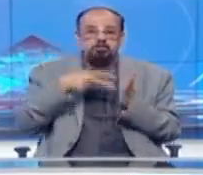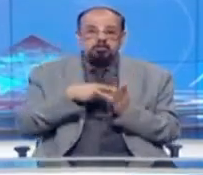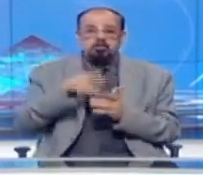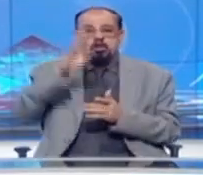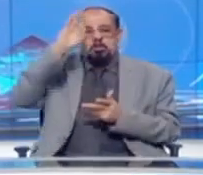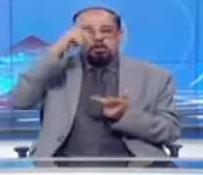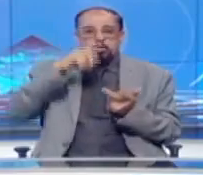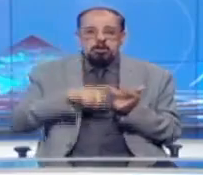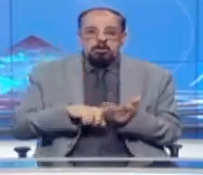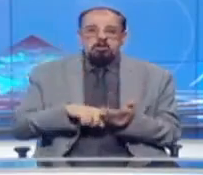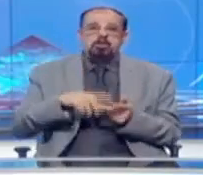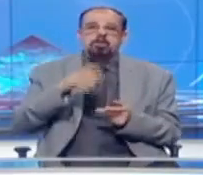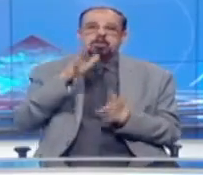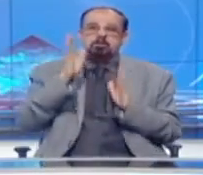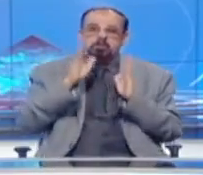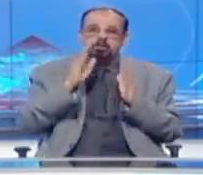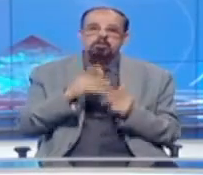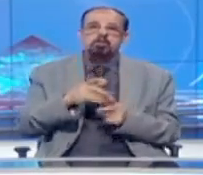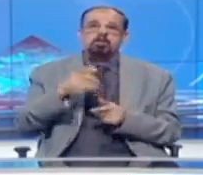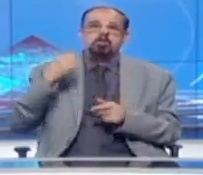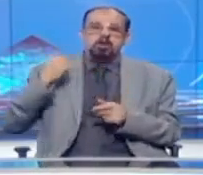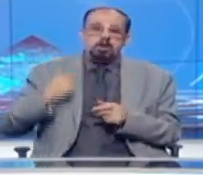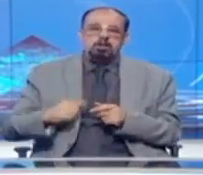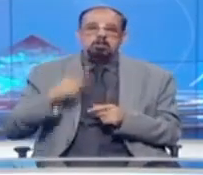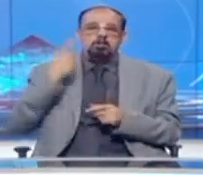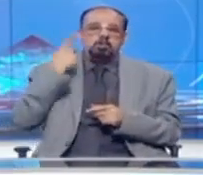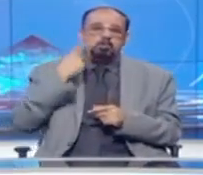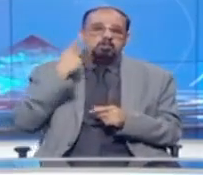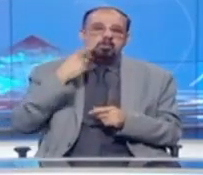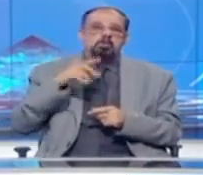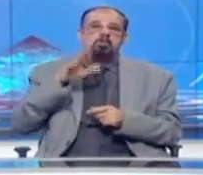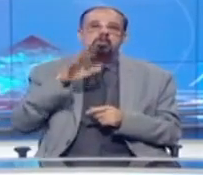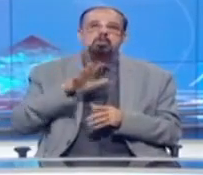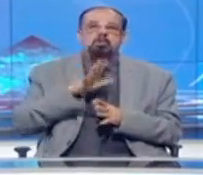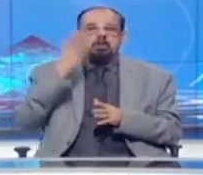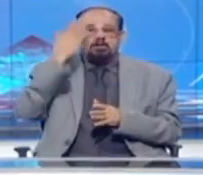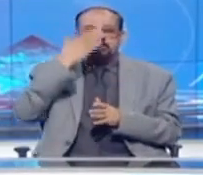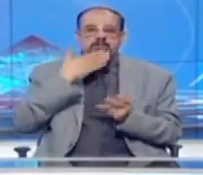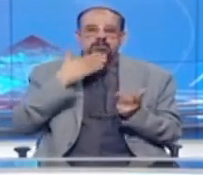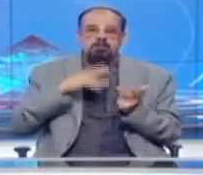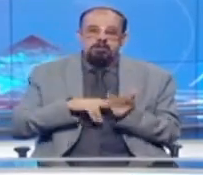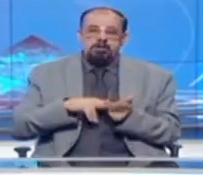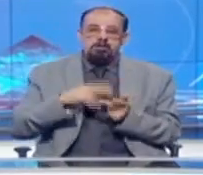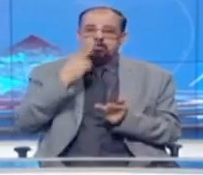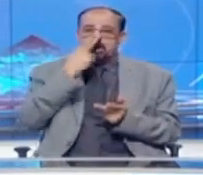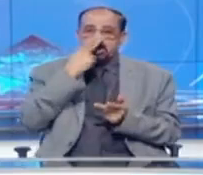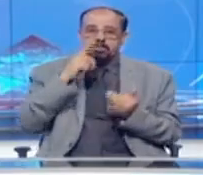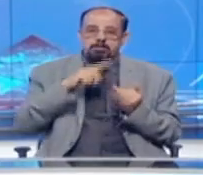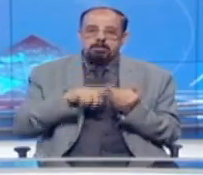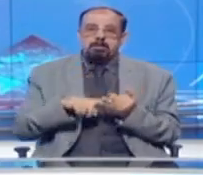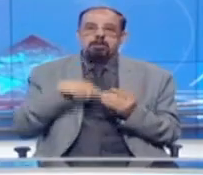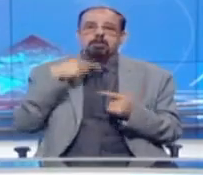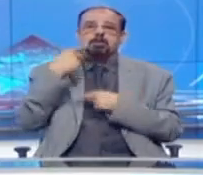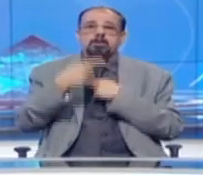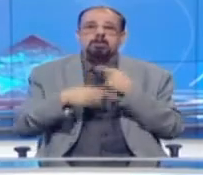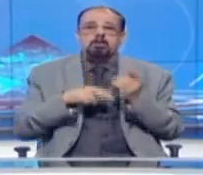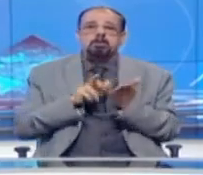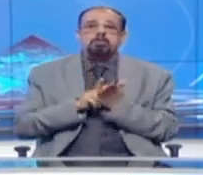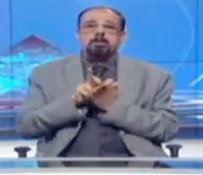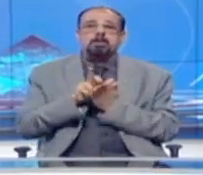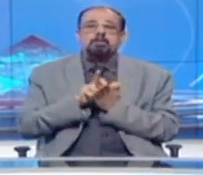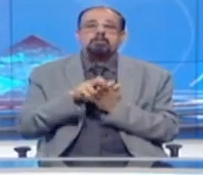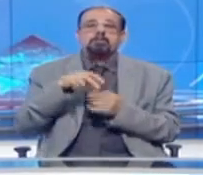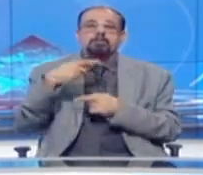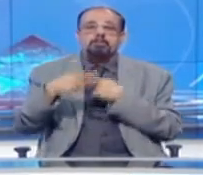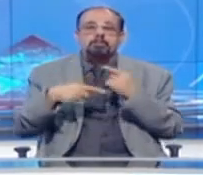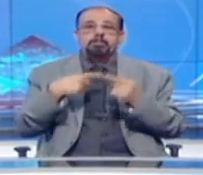ومنها إلى دول الخليج واليمن والسودان ودول غرب إفريقيا وشرق آسيا. استمر مدفع رمضان في